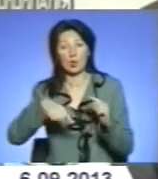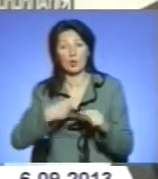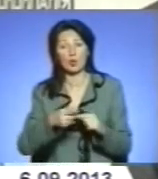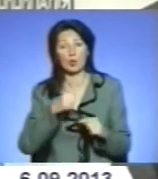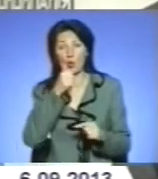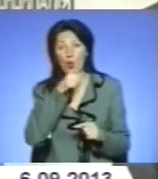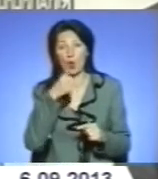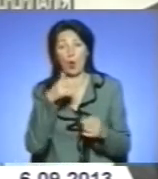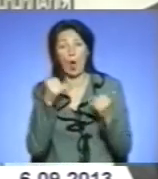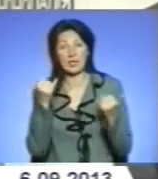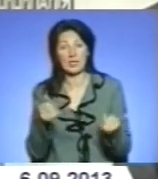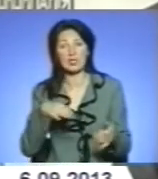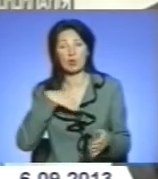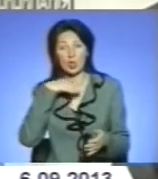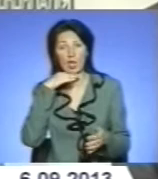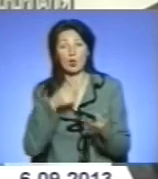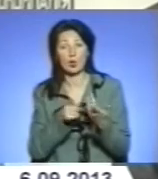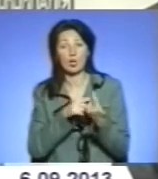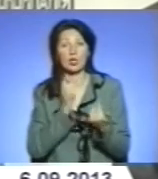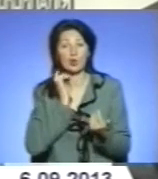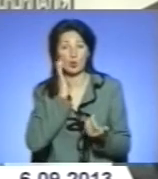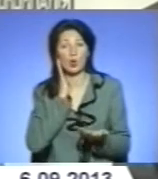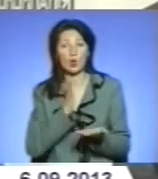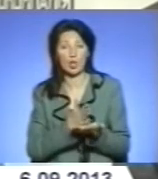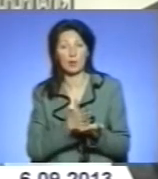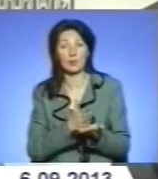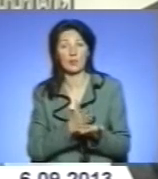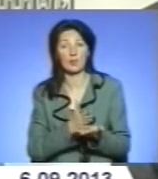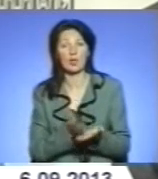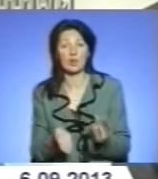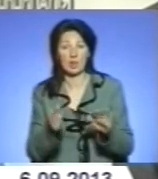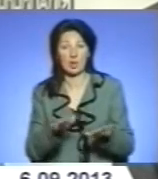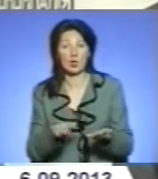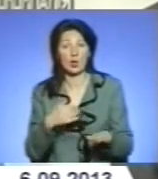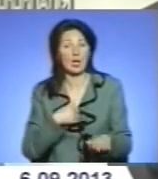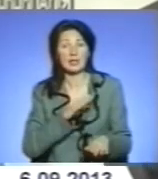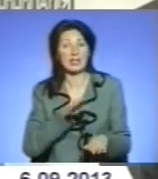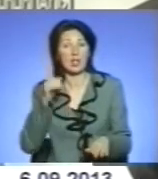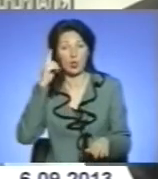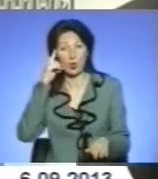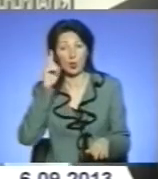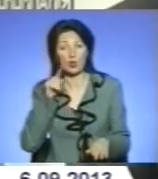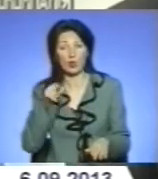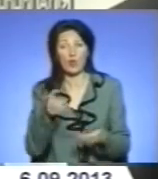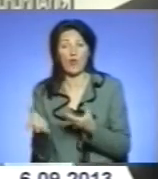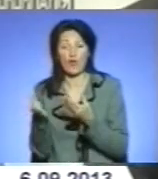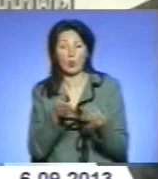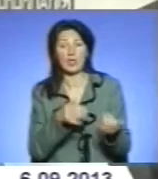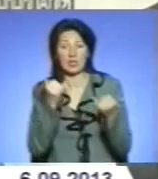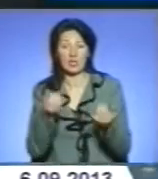А зараз достатня кількість цукру є на залишку. Я не думаю, що воно вплине зараз на